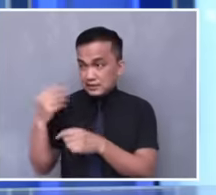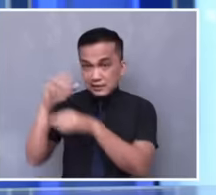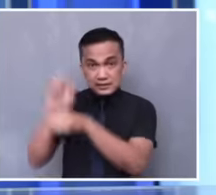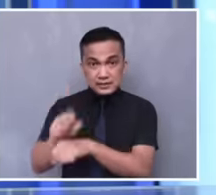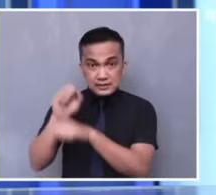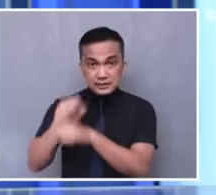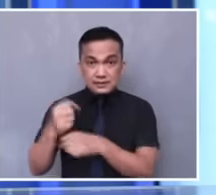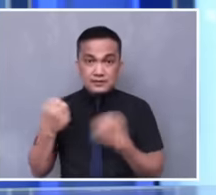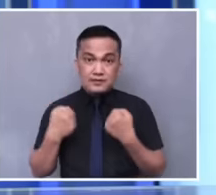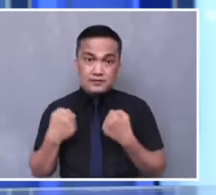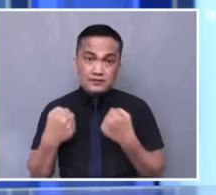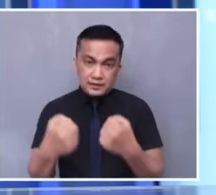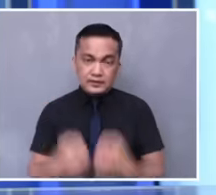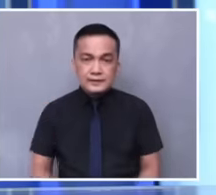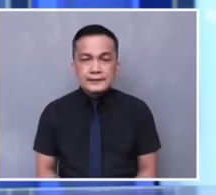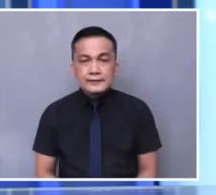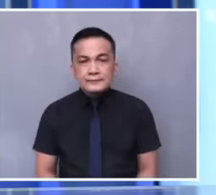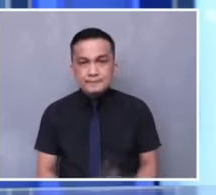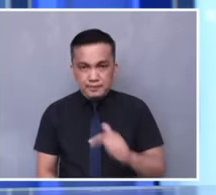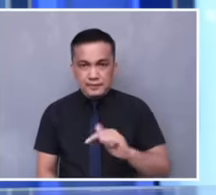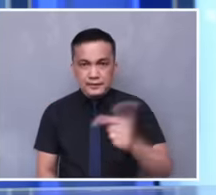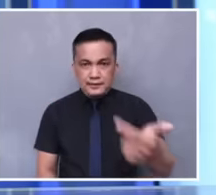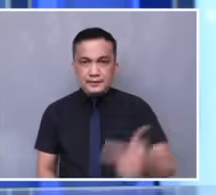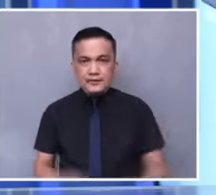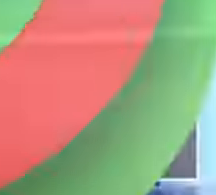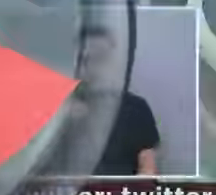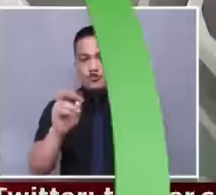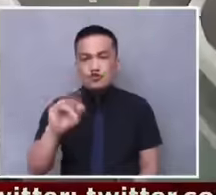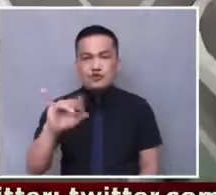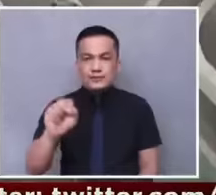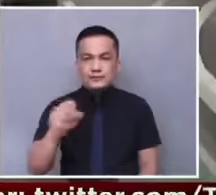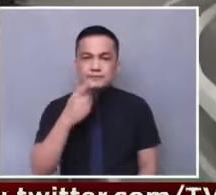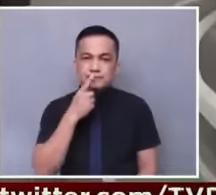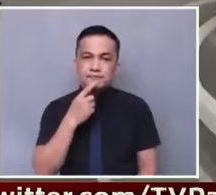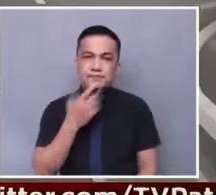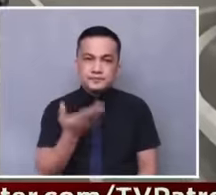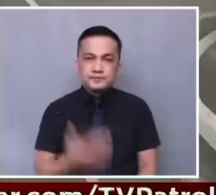motorista. Nagpapatrol Doris Bigornia.